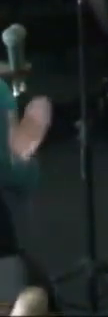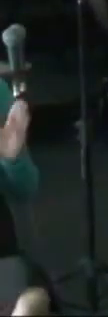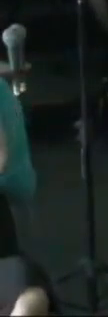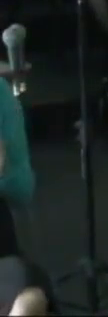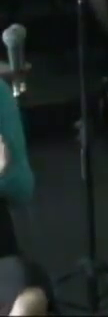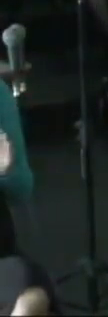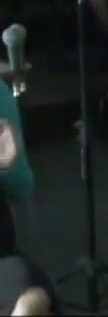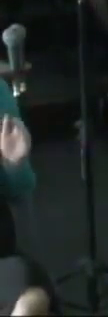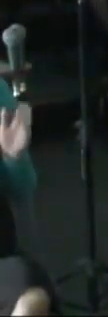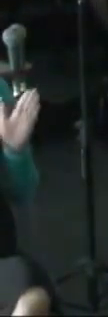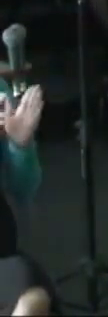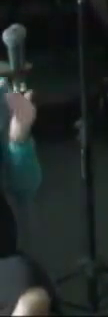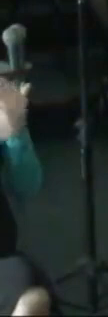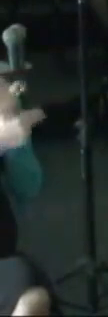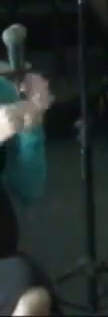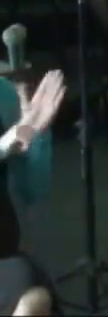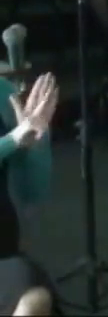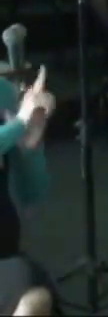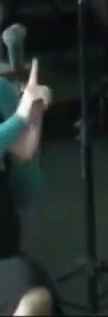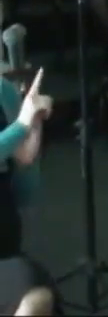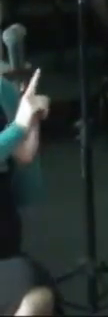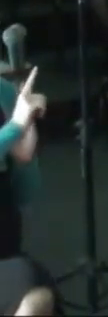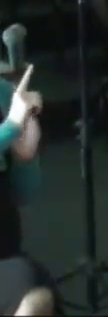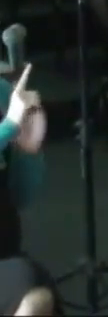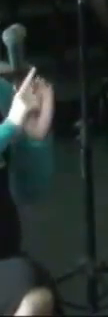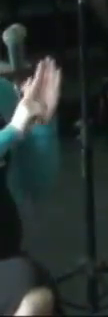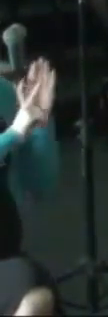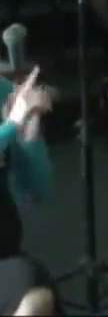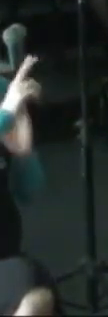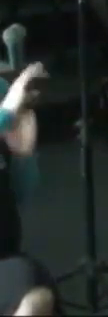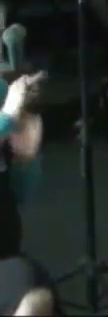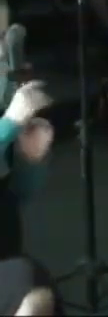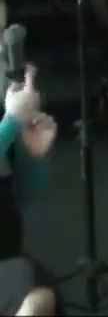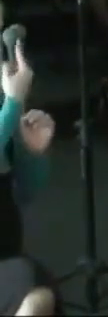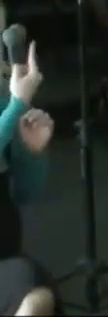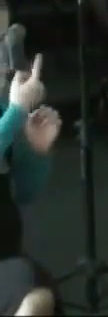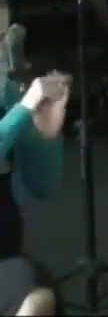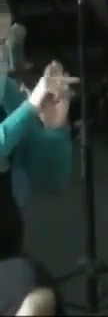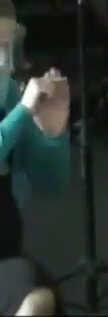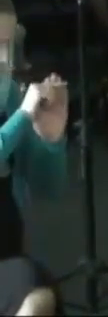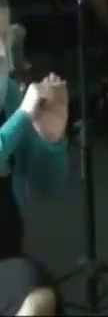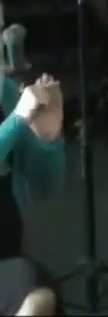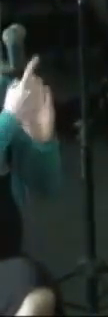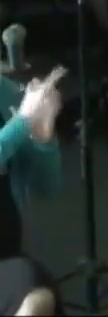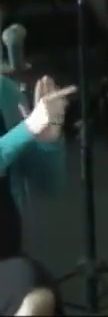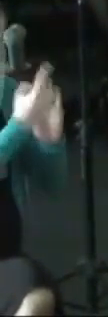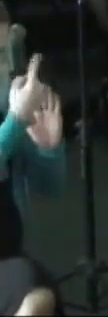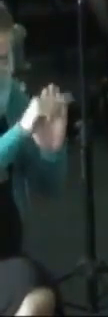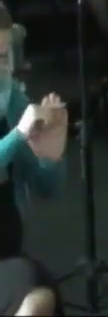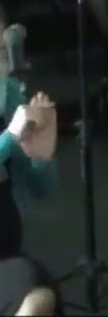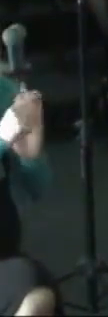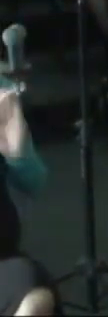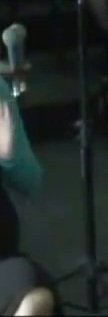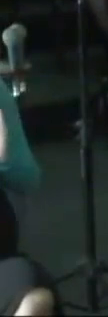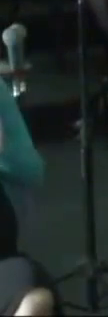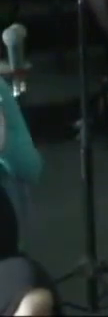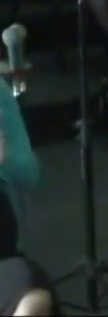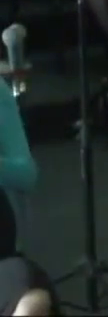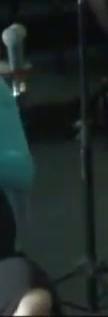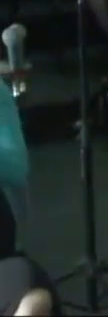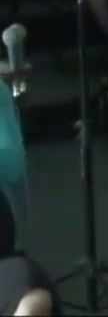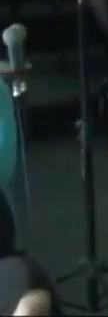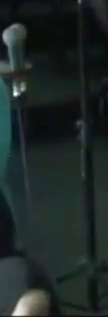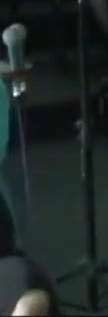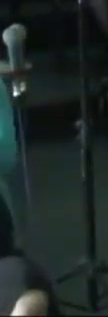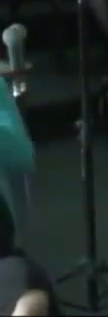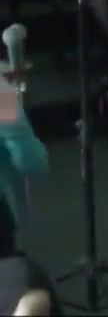силу в самих скрутних випробуваннях. Ми розпочинаємо проект «Слово любові» для важкохворих дітей,